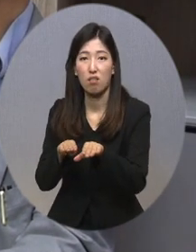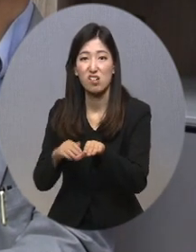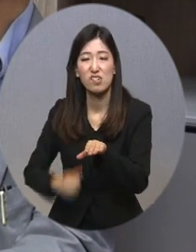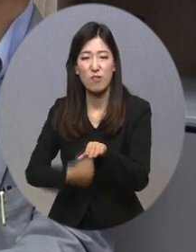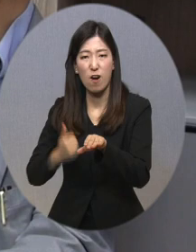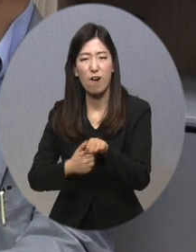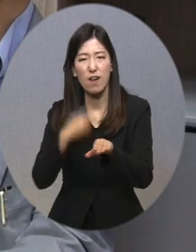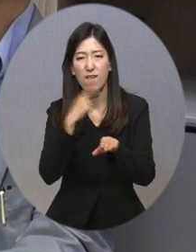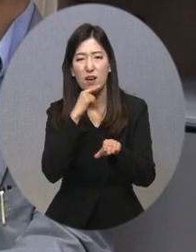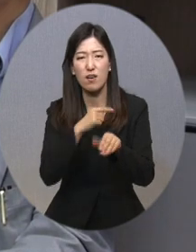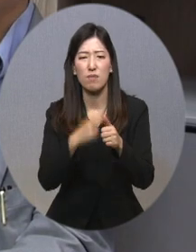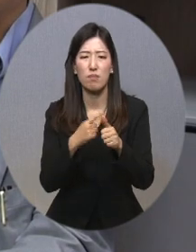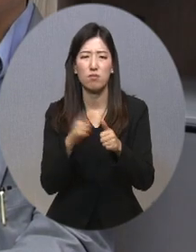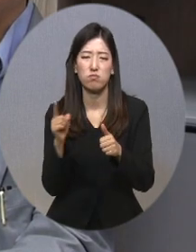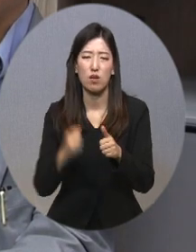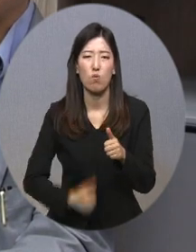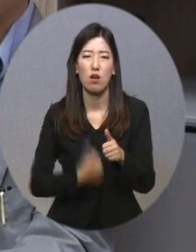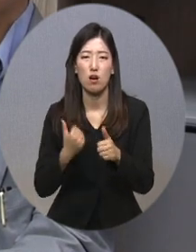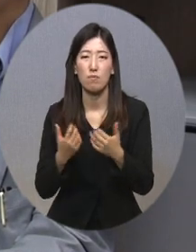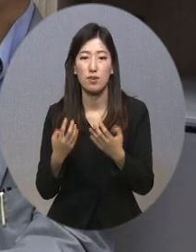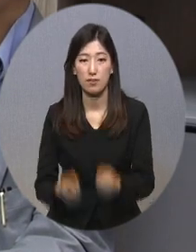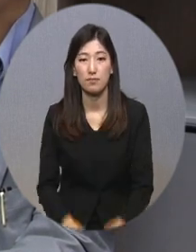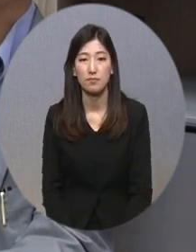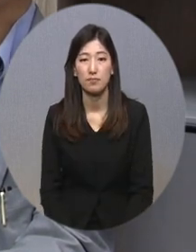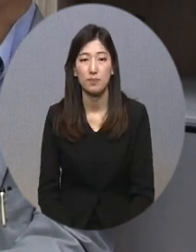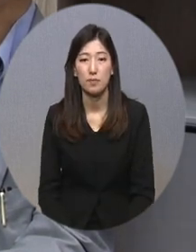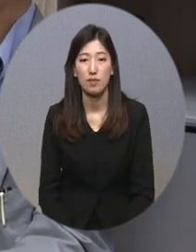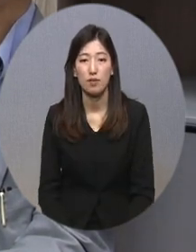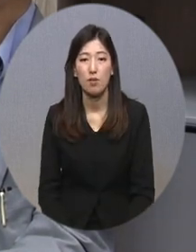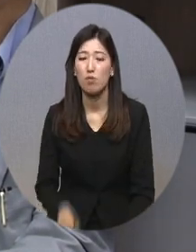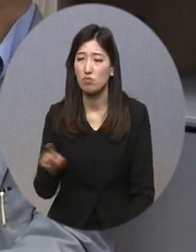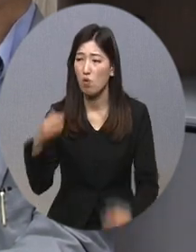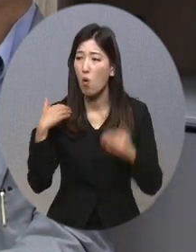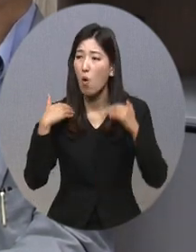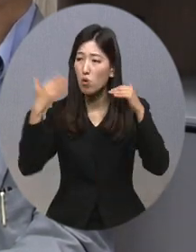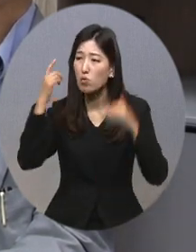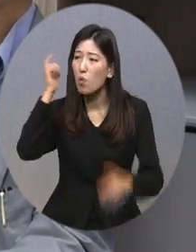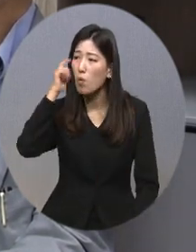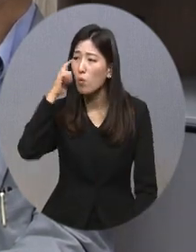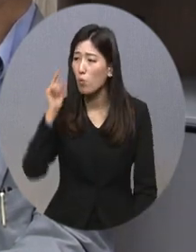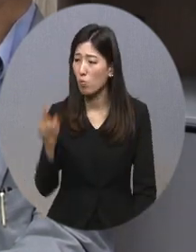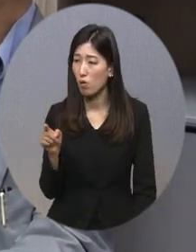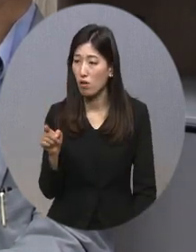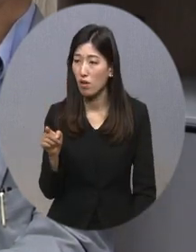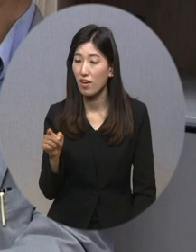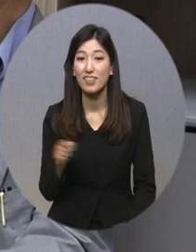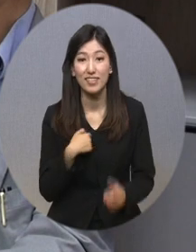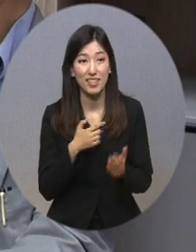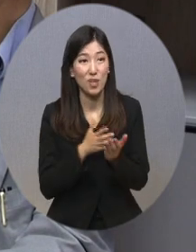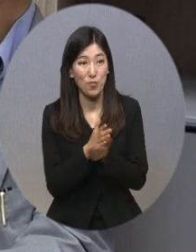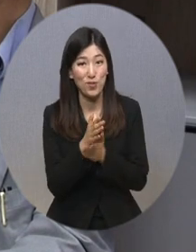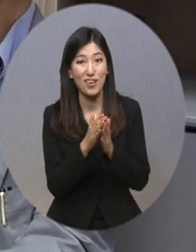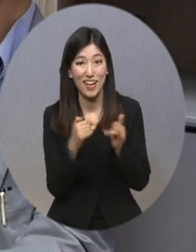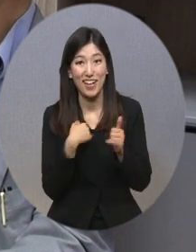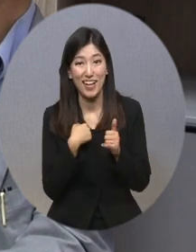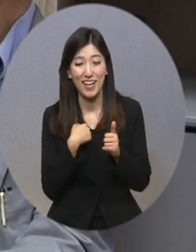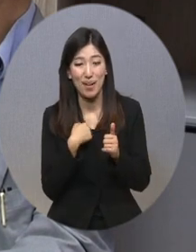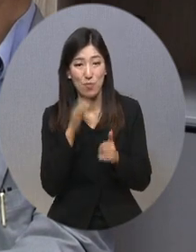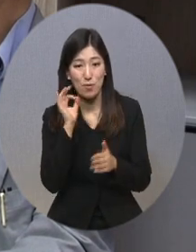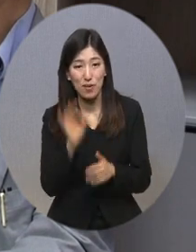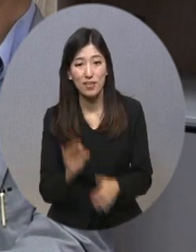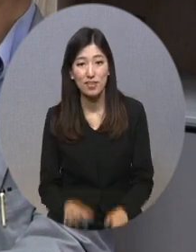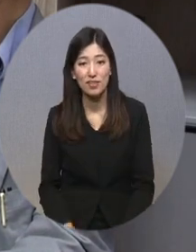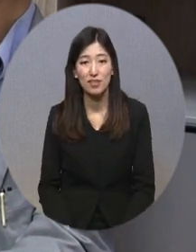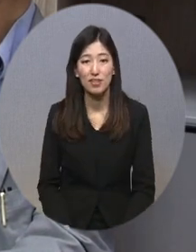예, 이제 그 예를 들어 이제 그렇게 보셨잖아요. 저 어른인데 왜 저럴까? 그러면 전문가 입장에서 보면 또 어떻게 생각하냐면 그